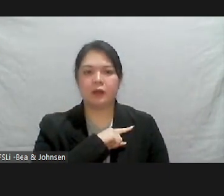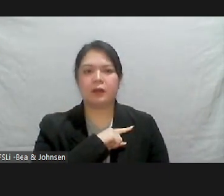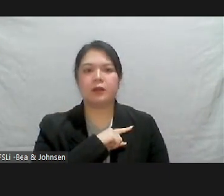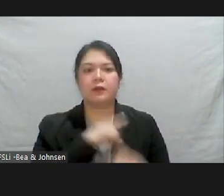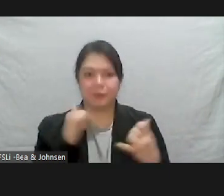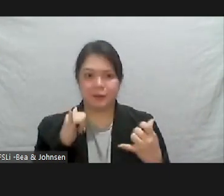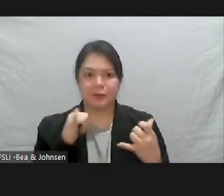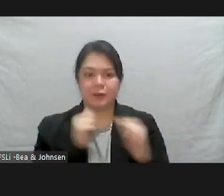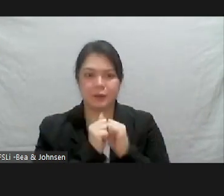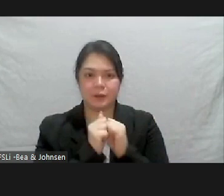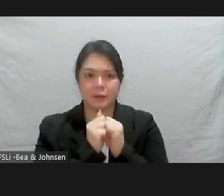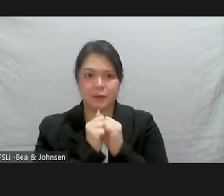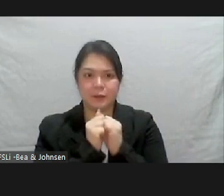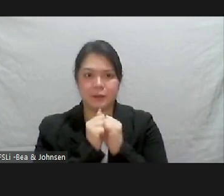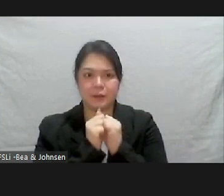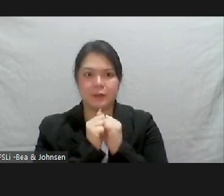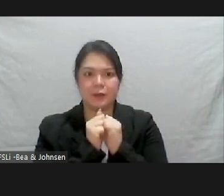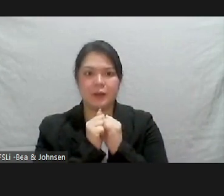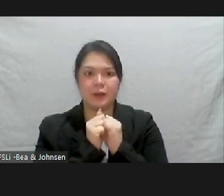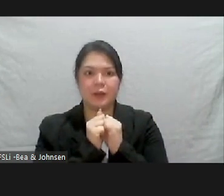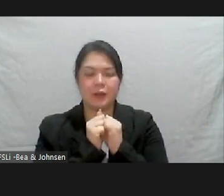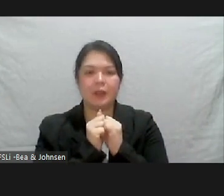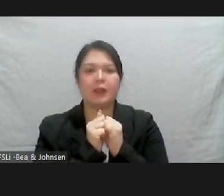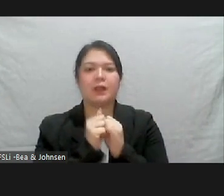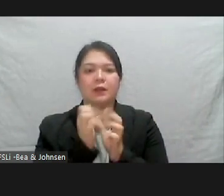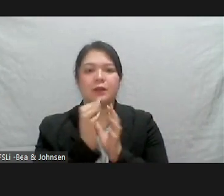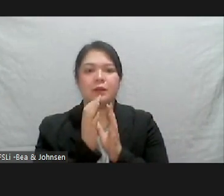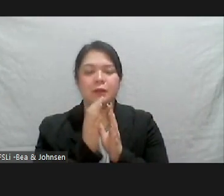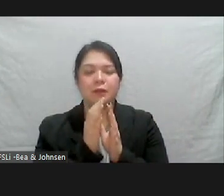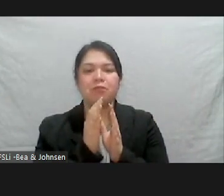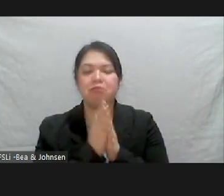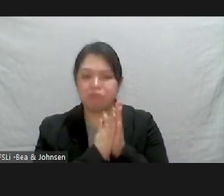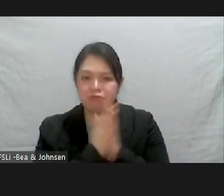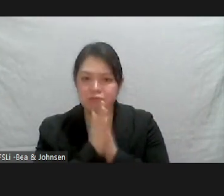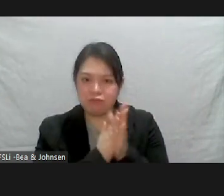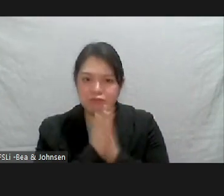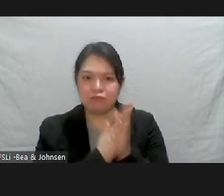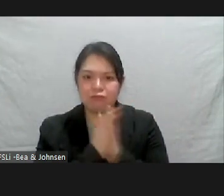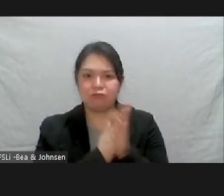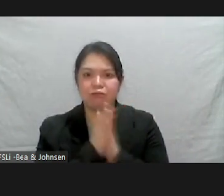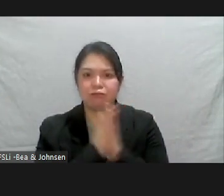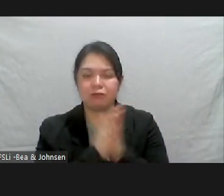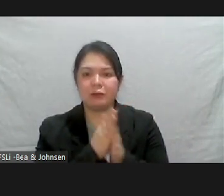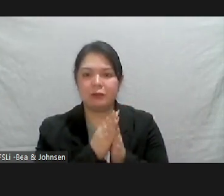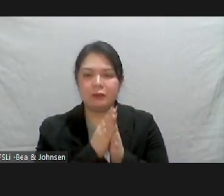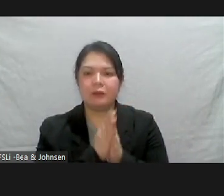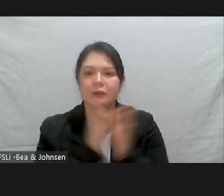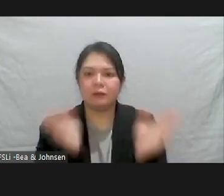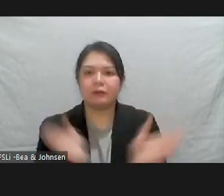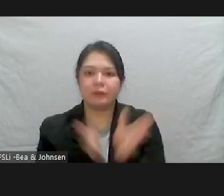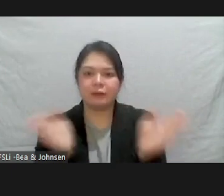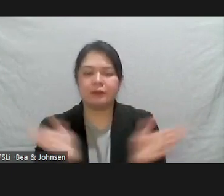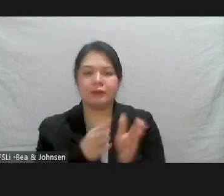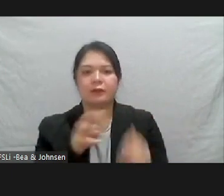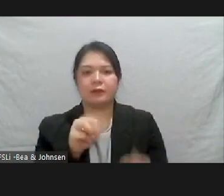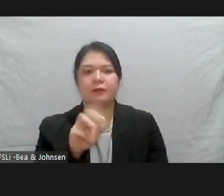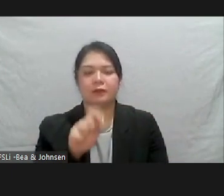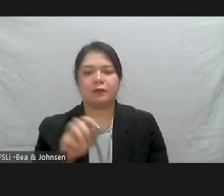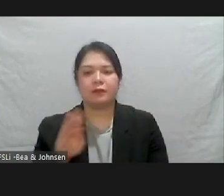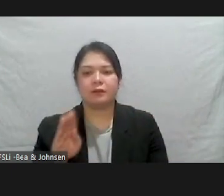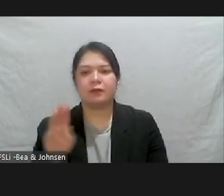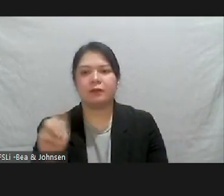may kasamang talagang masugid, no, na tagapagtaguyod ng MTB MLE.